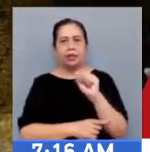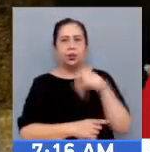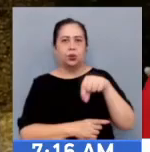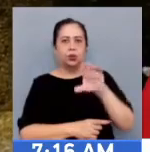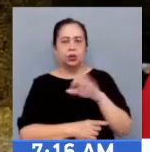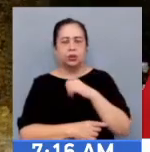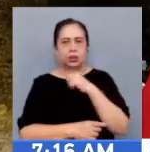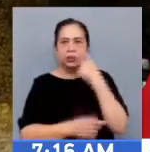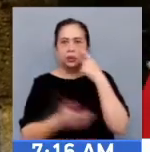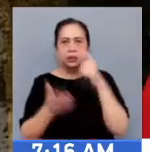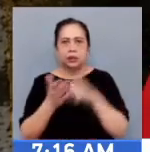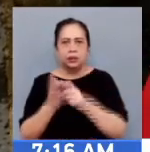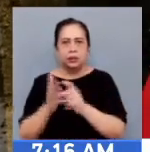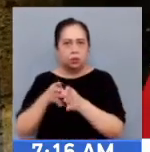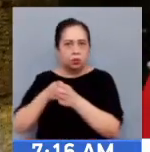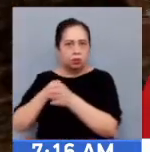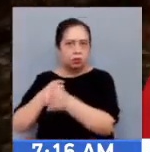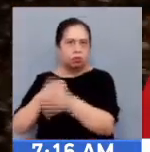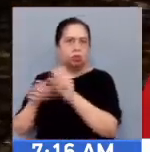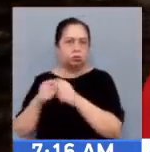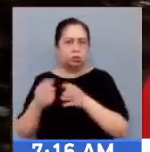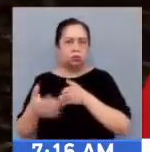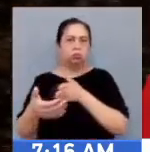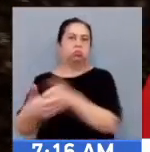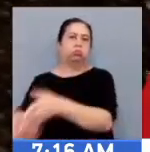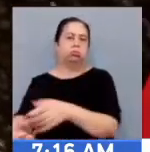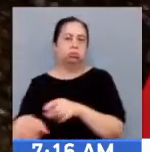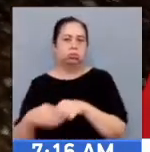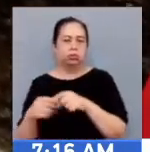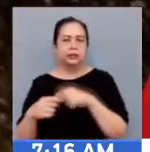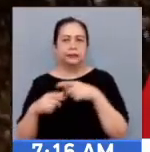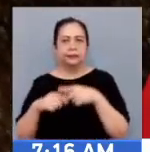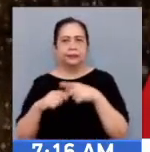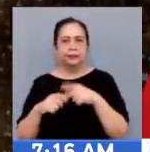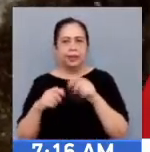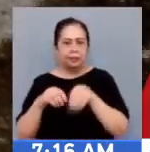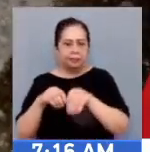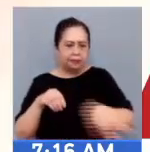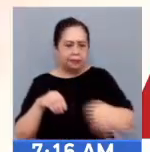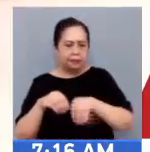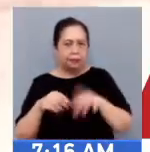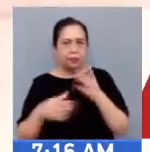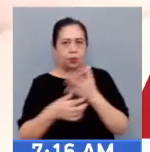napansin ang barrier kaya siya bumangga dito. May tumagas na langis, kaya nilagyan ng